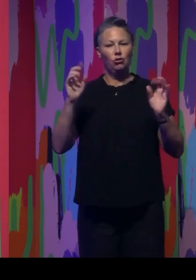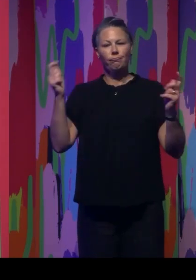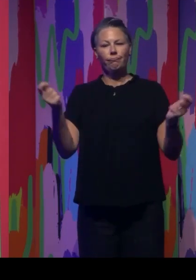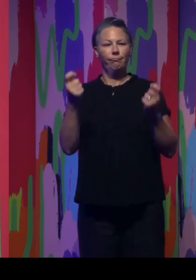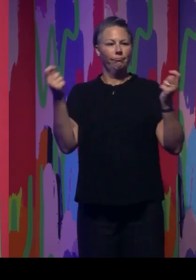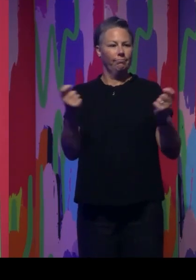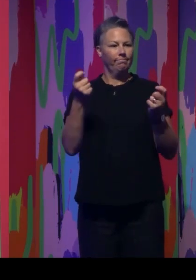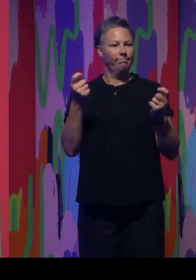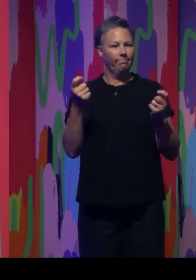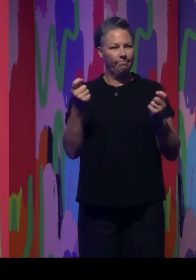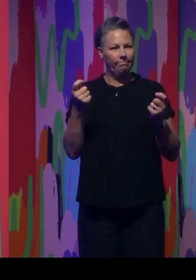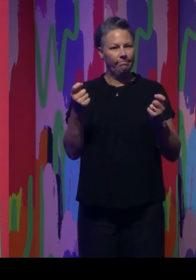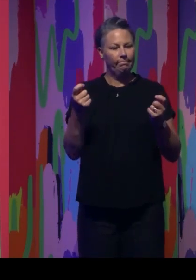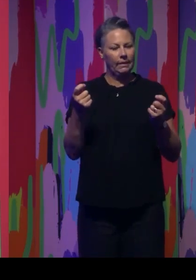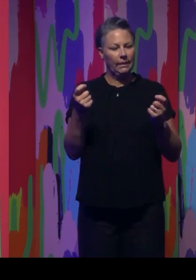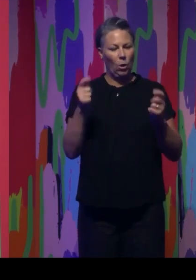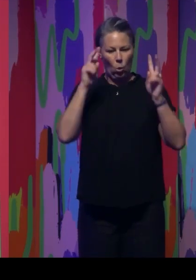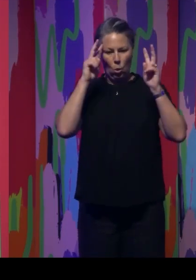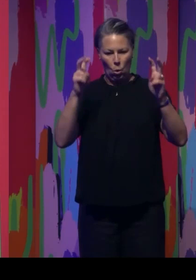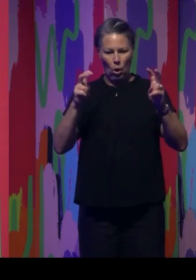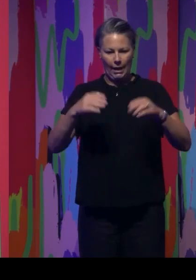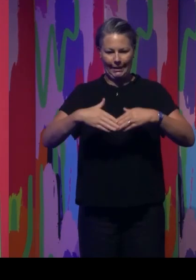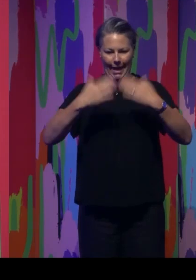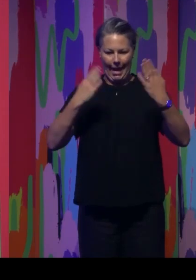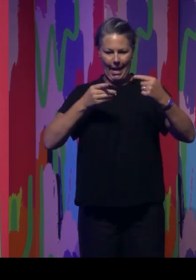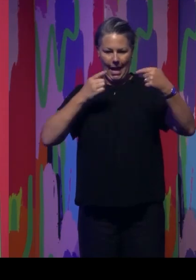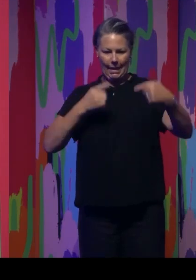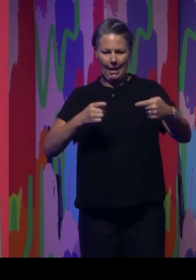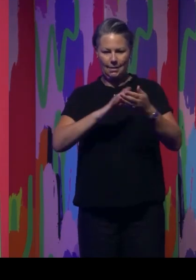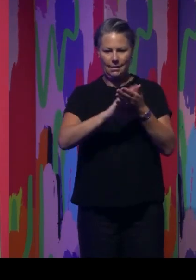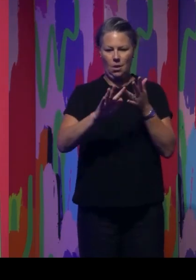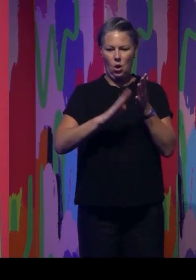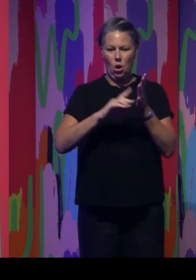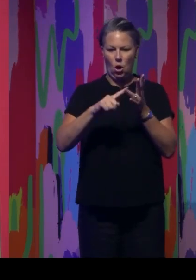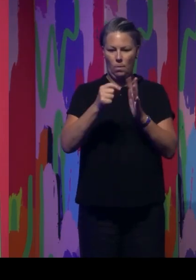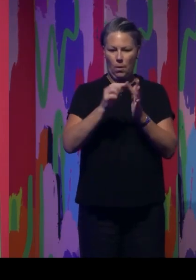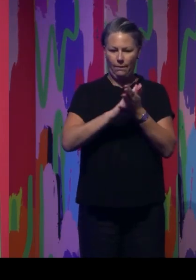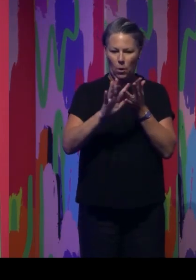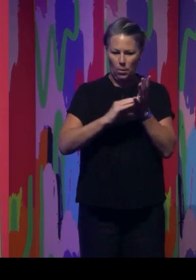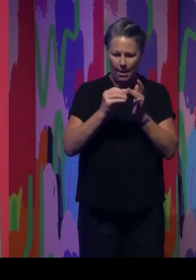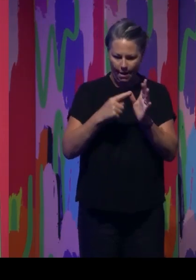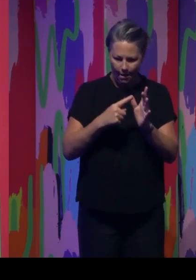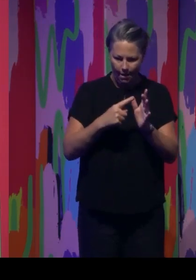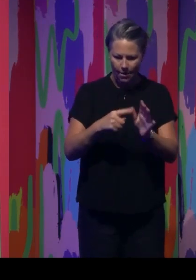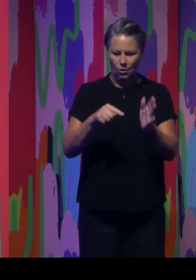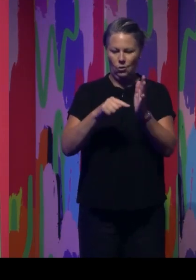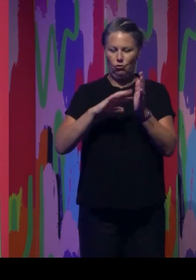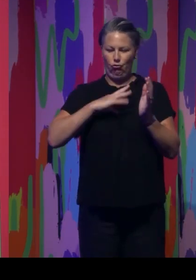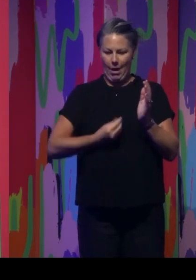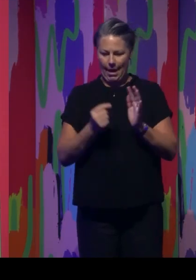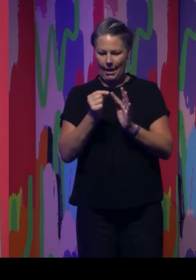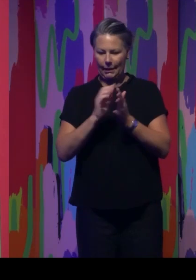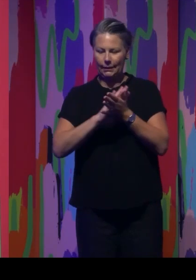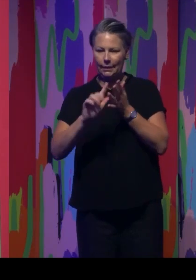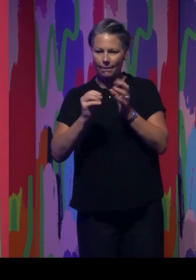the day against homophobia, biphobia, and transphobia. সেখানেও আমরা কখনো দেখি